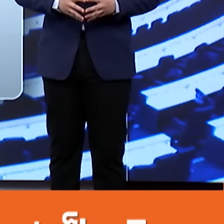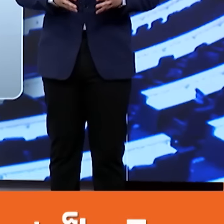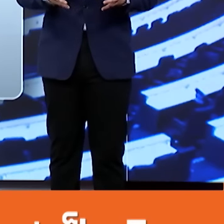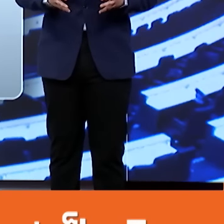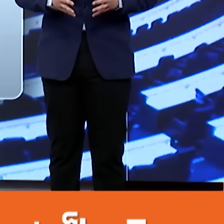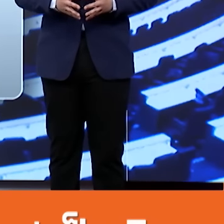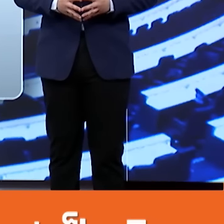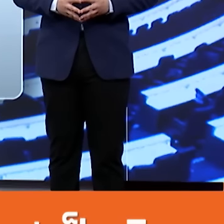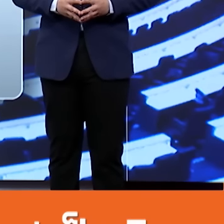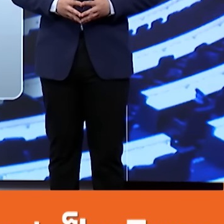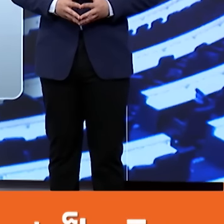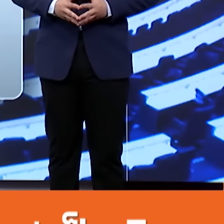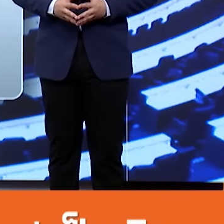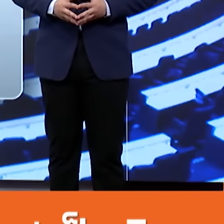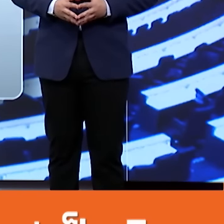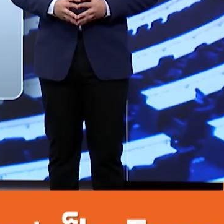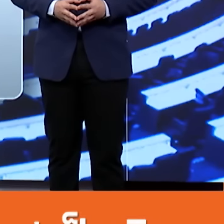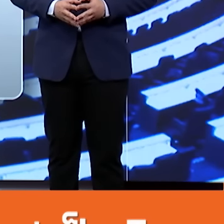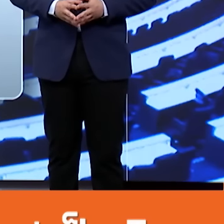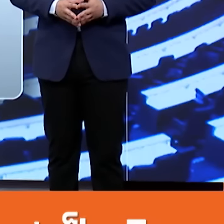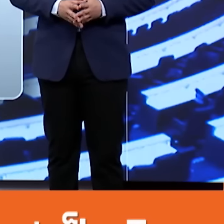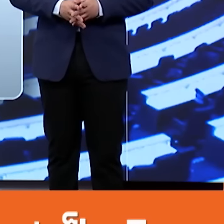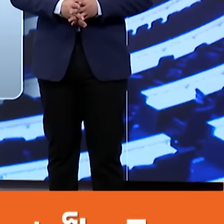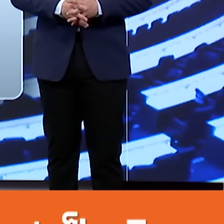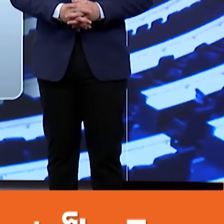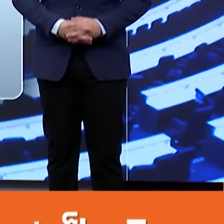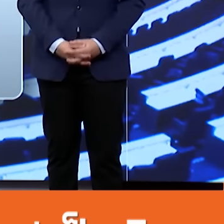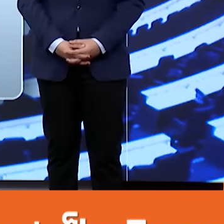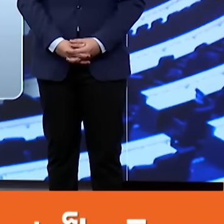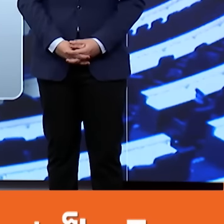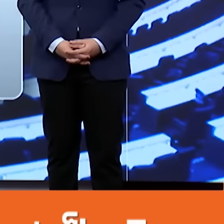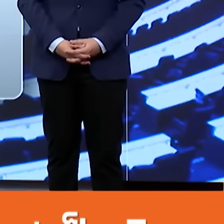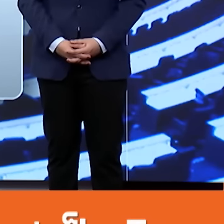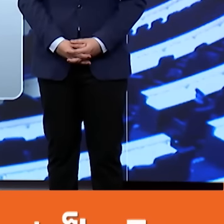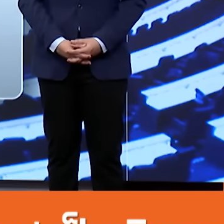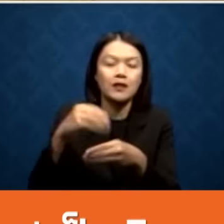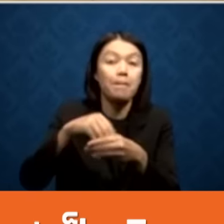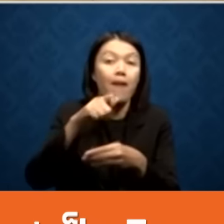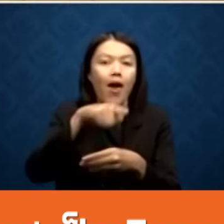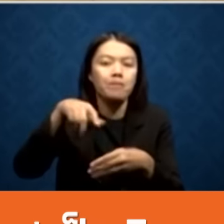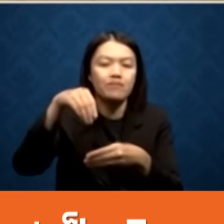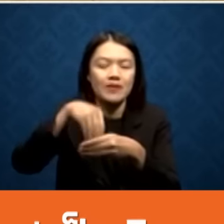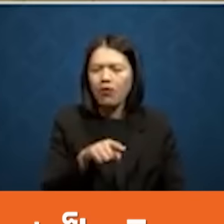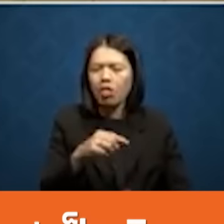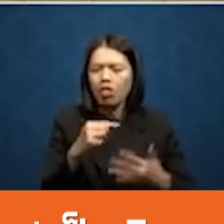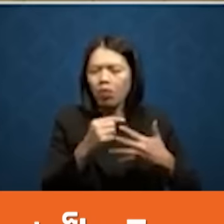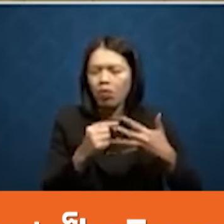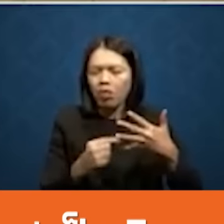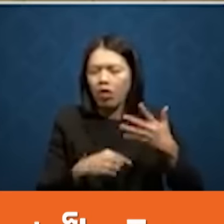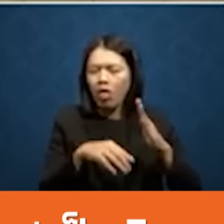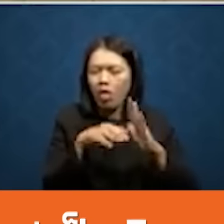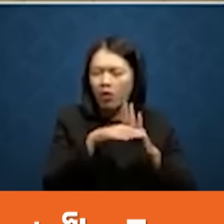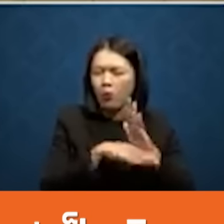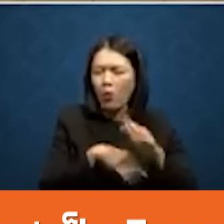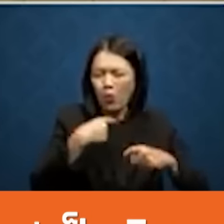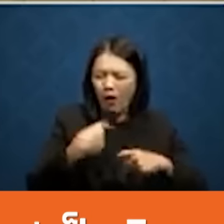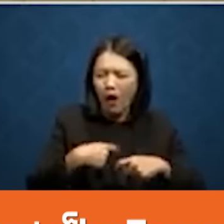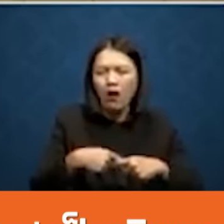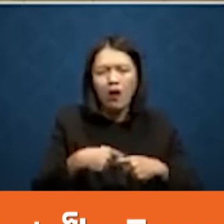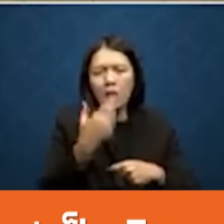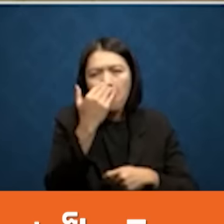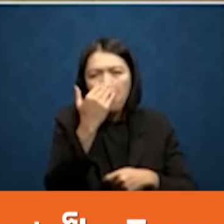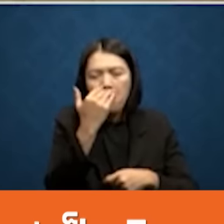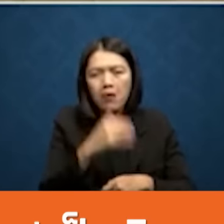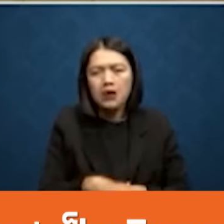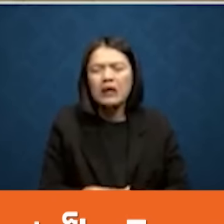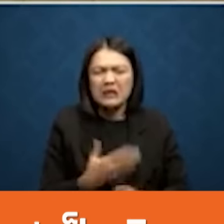ทอดซึ่งเราก็ได้คัดบางช่วงบางตอนมาให้คุณผู้ชมได้ฟังด้วยครับลองไปฟังดูครับโดยใช้งบทำไมมันใช้ยากนะครับ